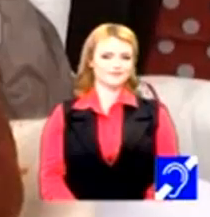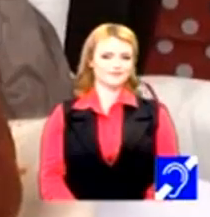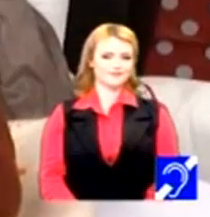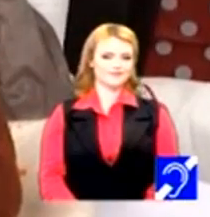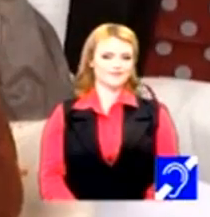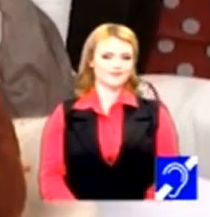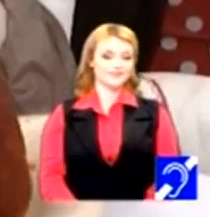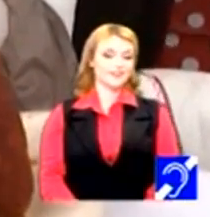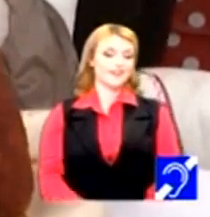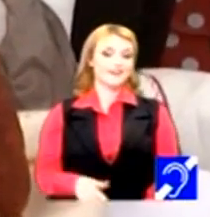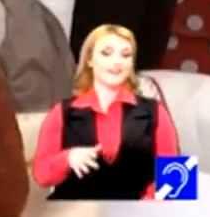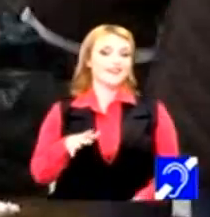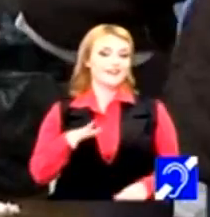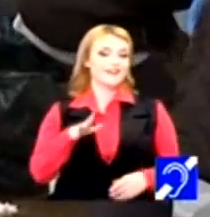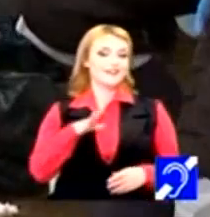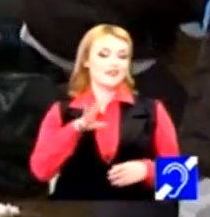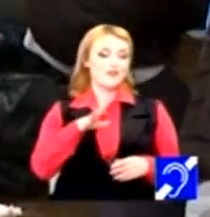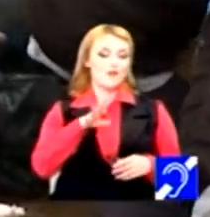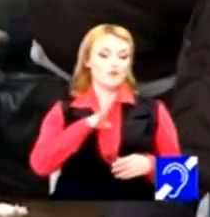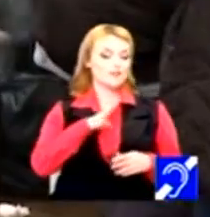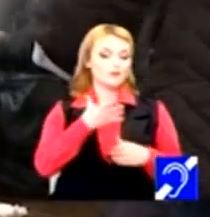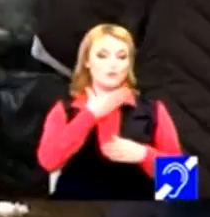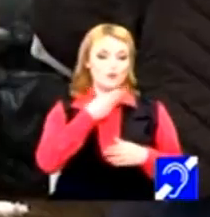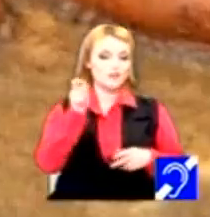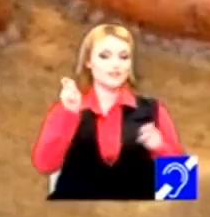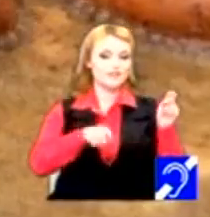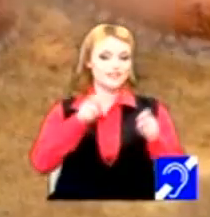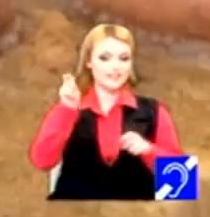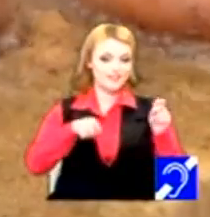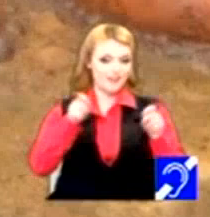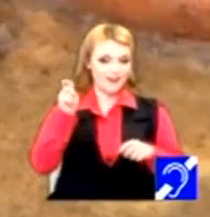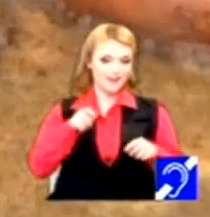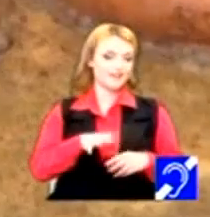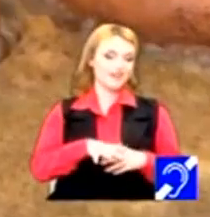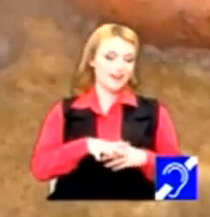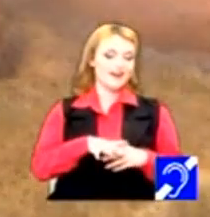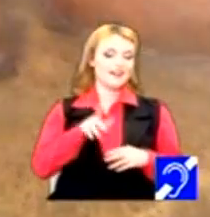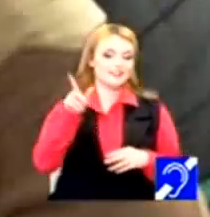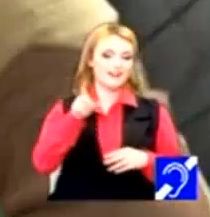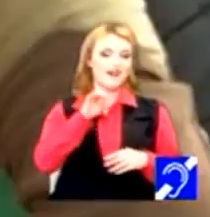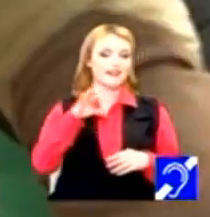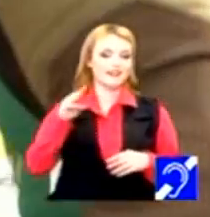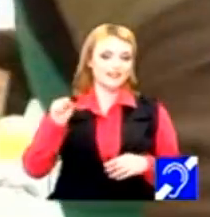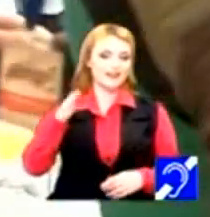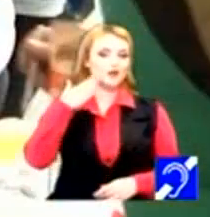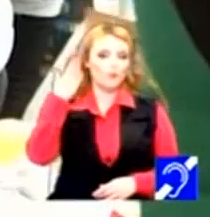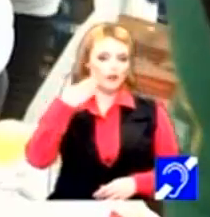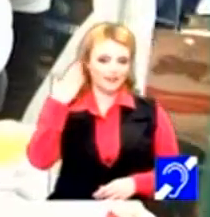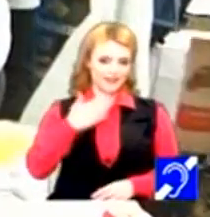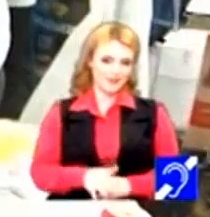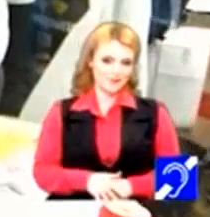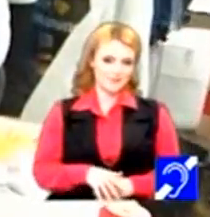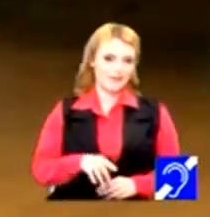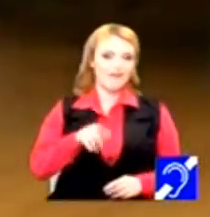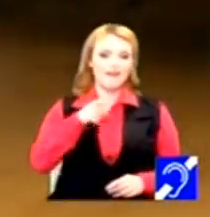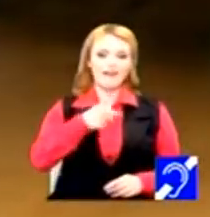Mii de curioși s-au înfruptat din bunătățile tradiționale la un festival organizat în satul harghitean Nicolești din România.